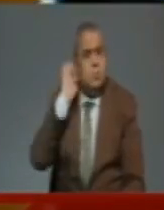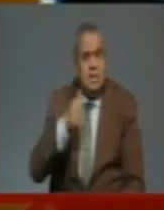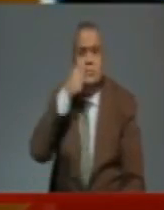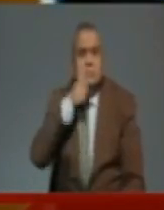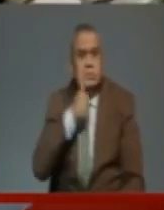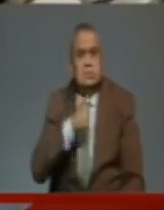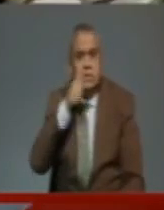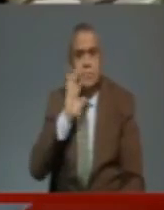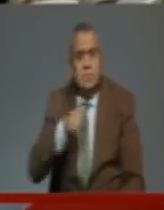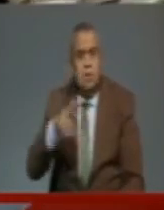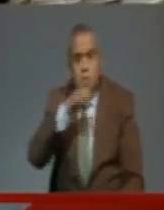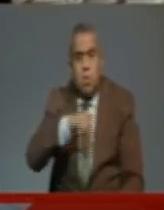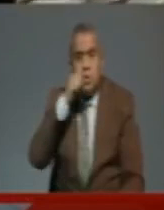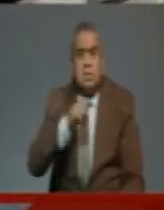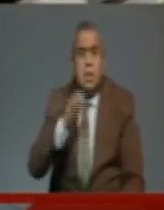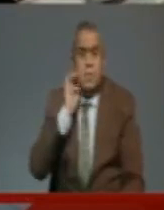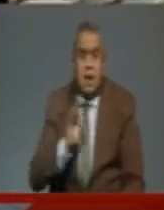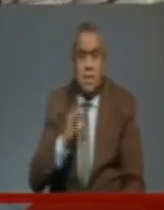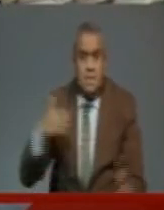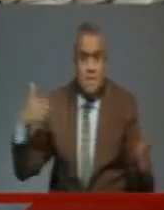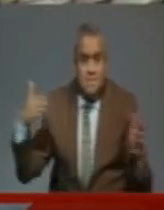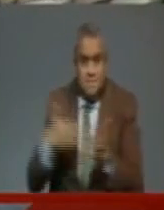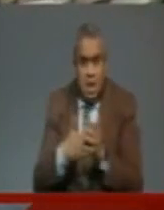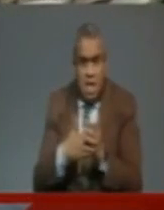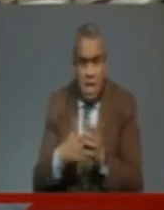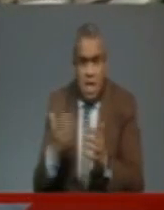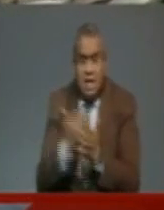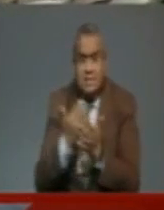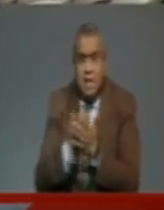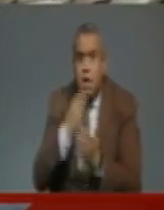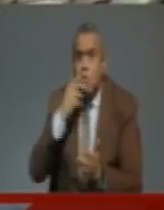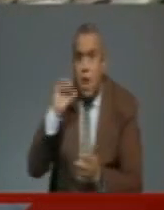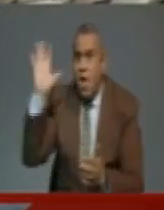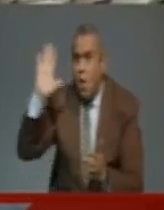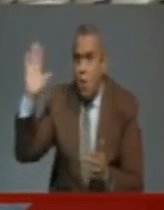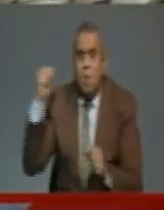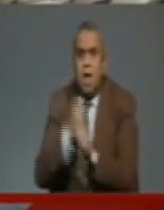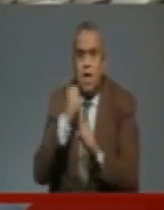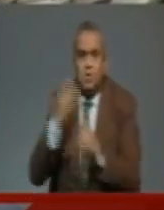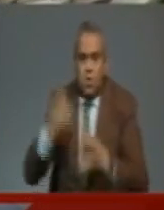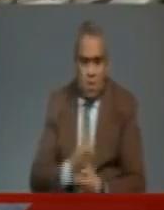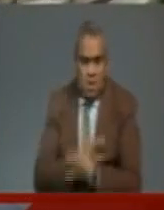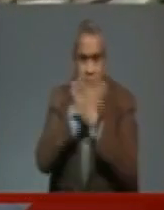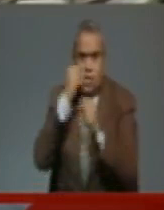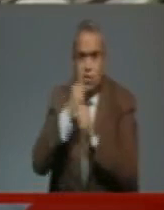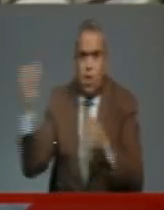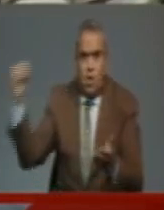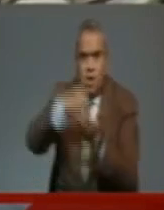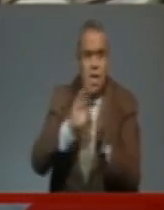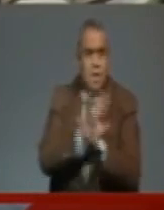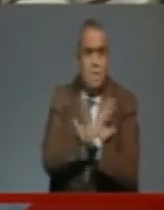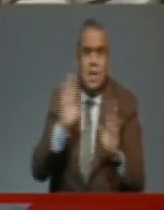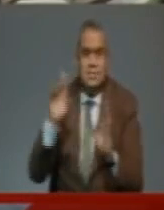شوي، ولكن في النهايه بقيت ادي الفرصه لمشغلين اخرين ان هم لو كانوا مهتمين ان هم يجوا هنا